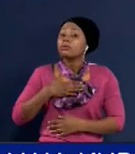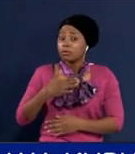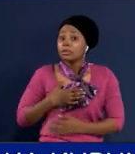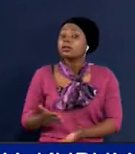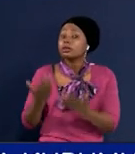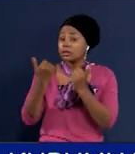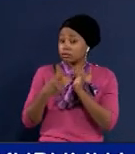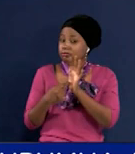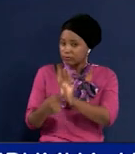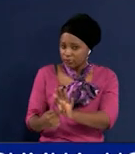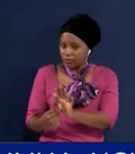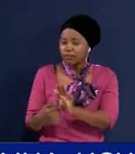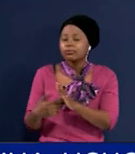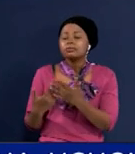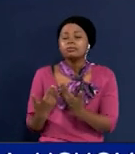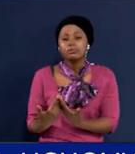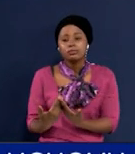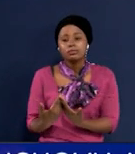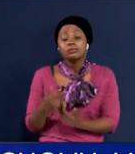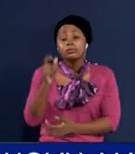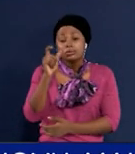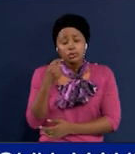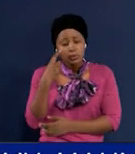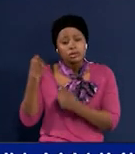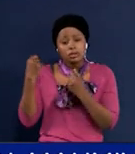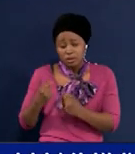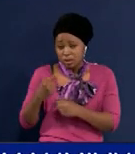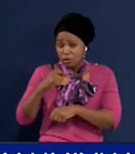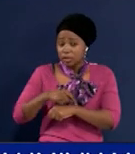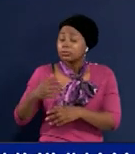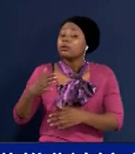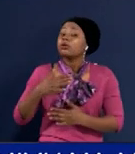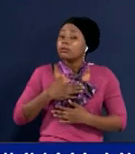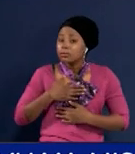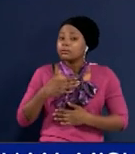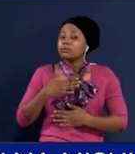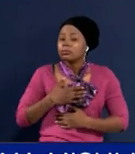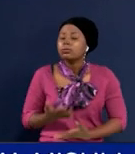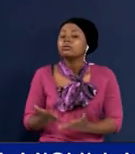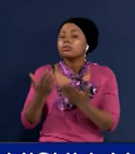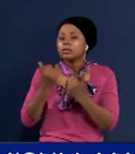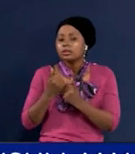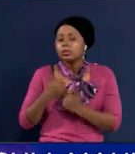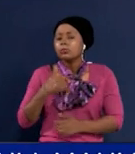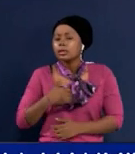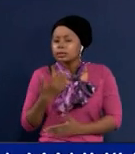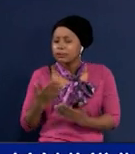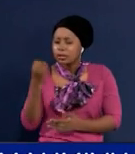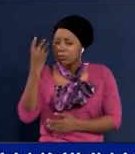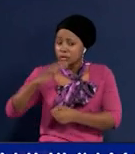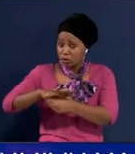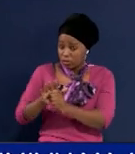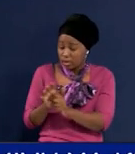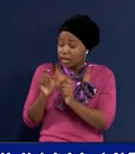akazionyesha. Kwa hiyo mtu anapoona shida wakati wa kupumua tunaweza tukahisi kwamba ana ugonjwa wa corona, lakini vile